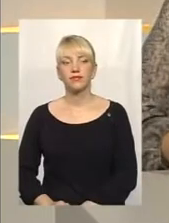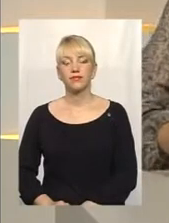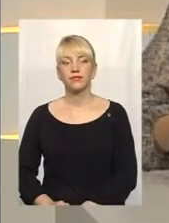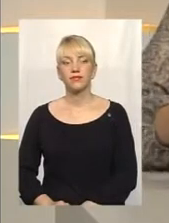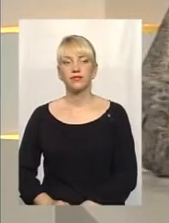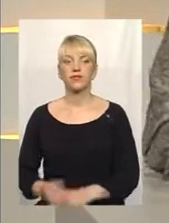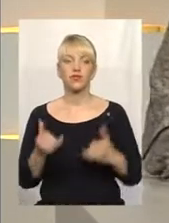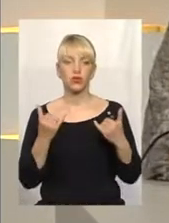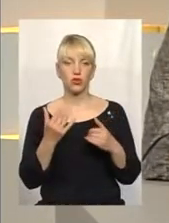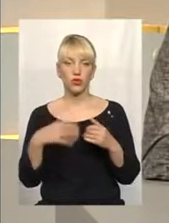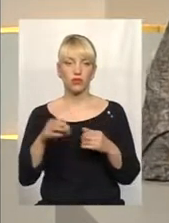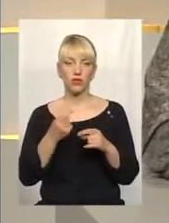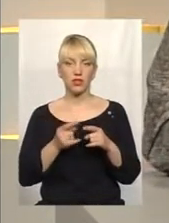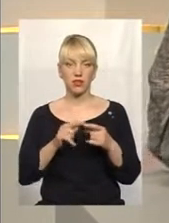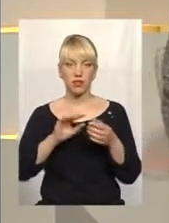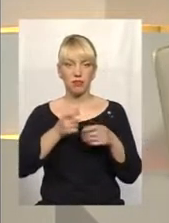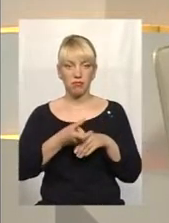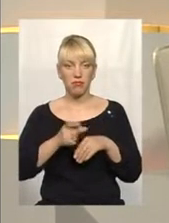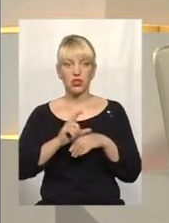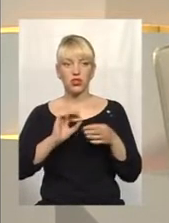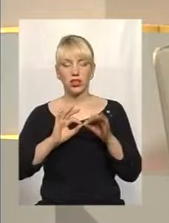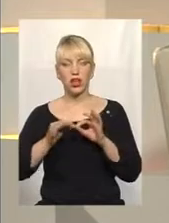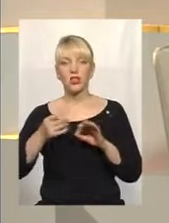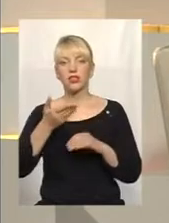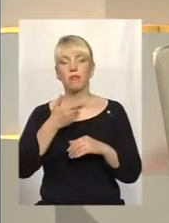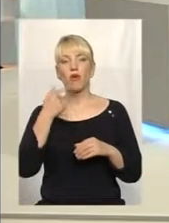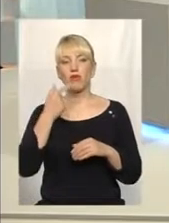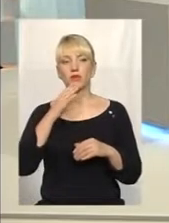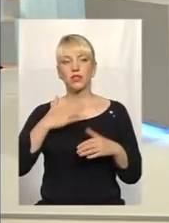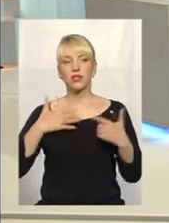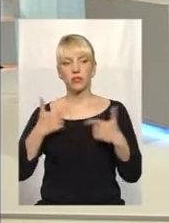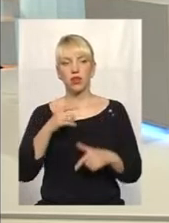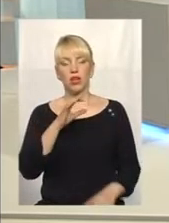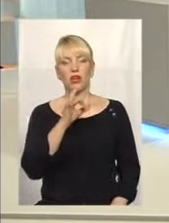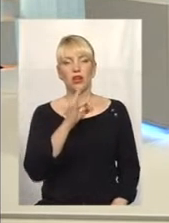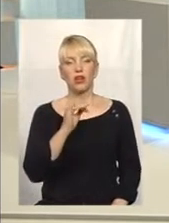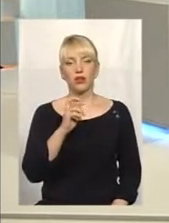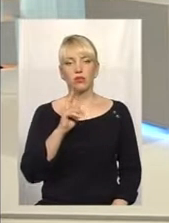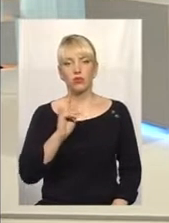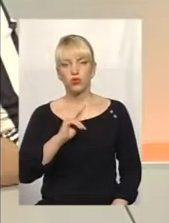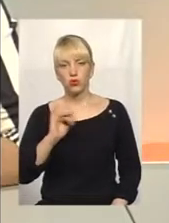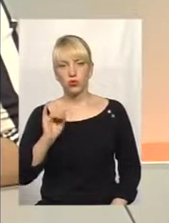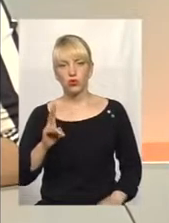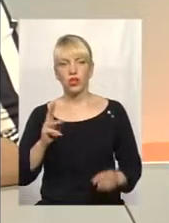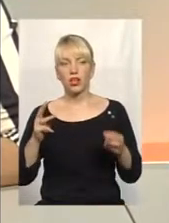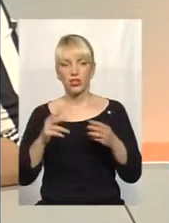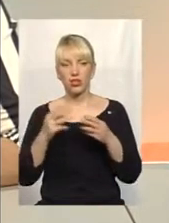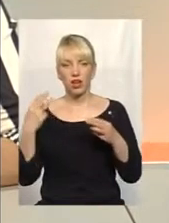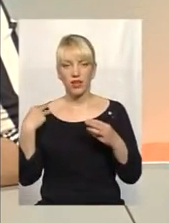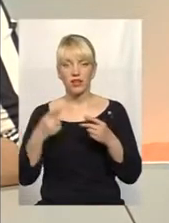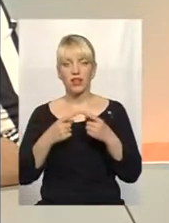Отже, сьогодні про це все більш детальніше ми говоримо із нашими гостями. Знайомтеся, Оксана Рябчук, начальник відділу